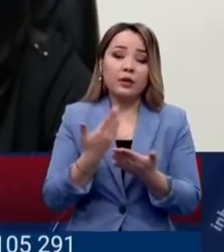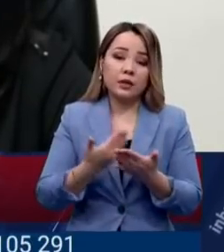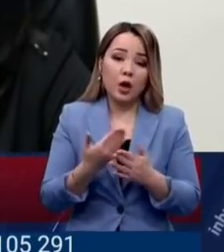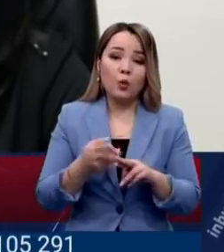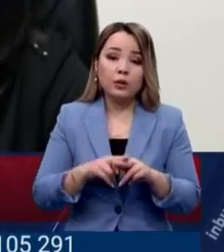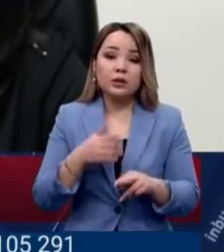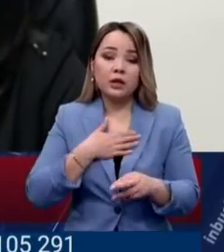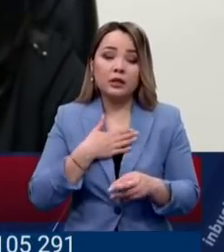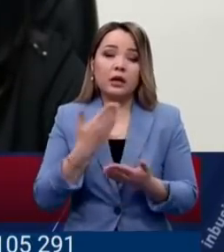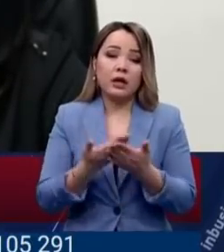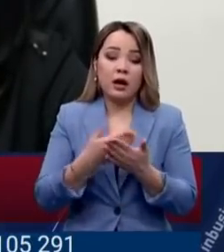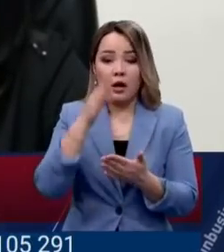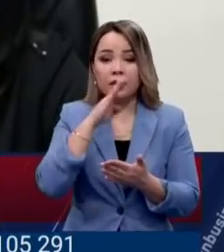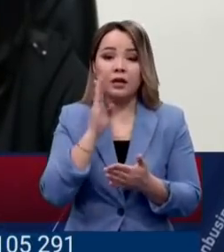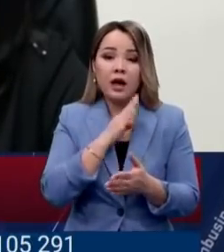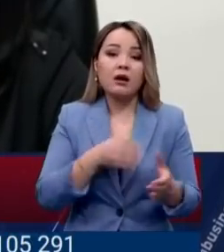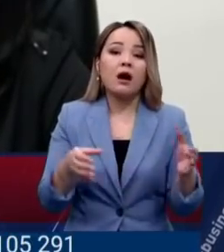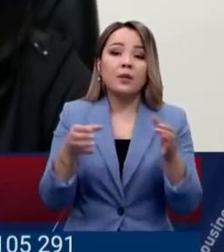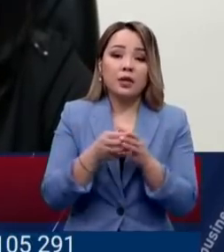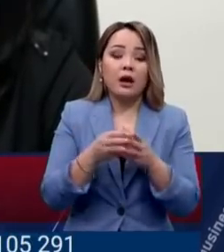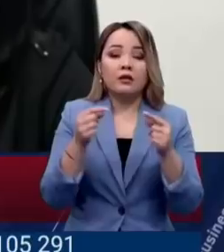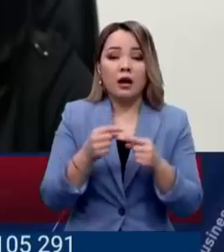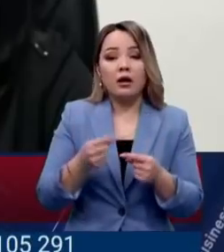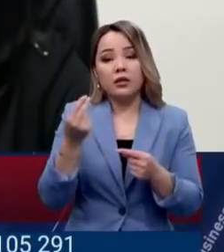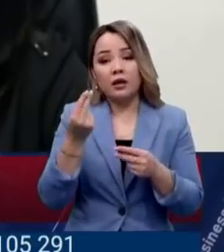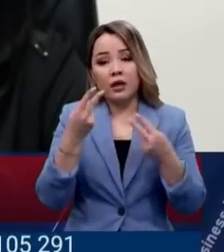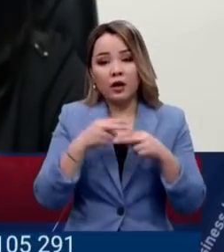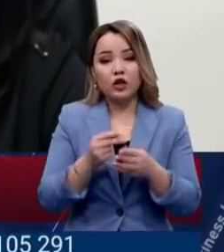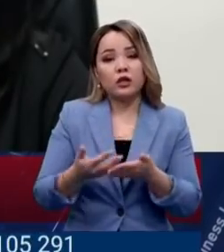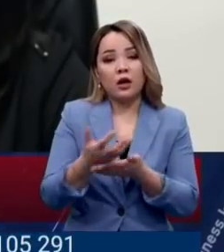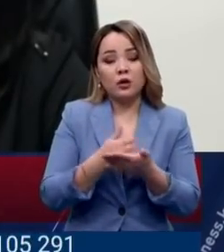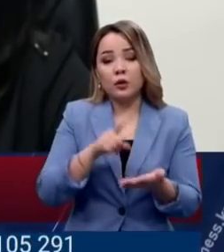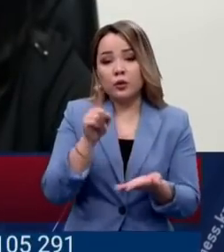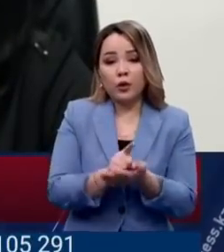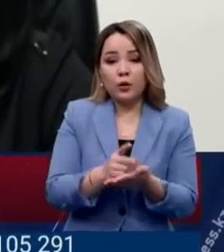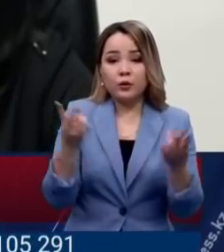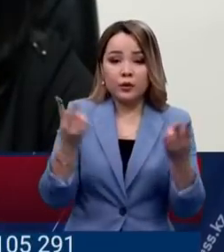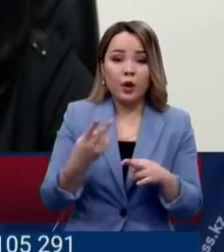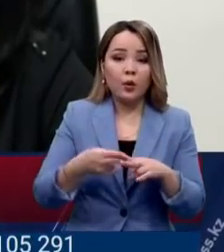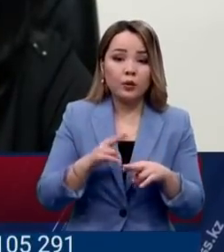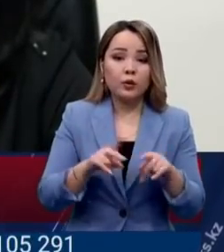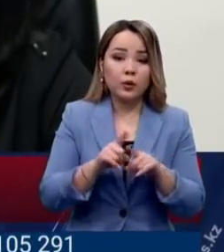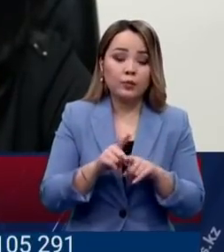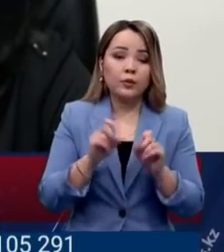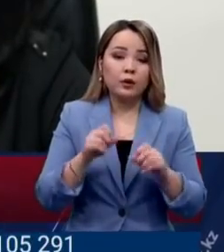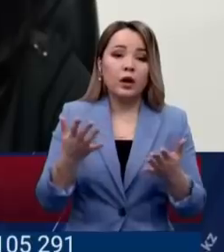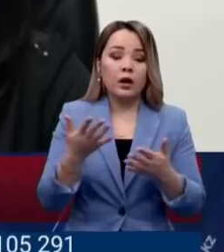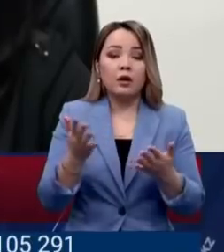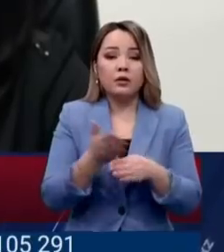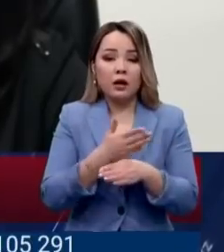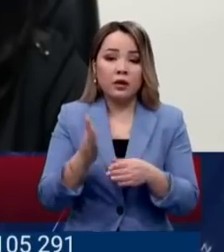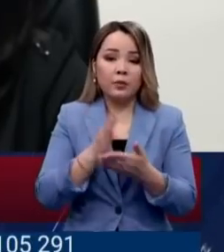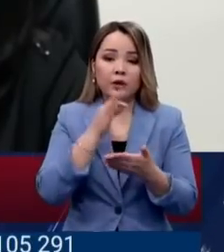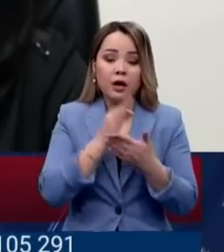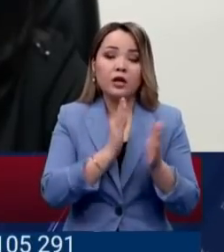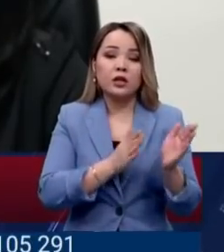бізде ата-аналар комитеті деген бар, ол жерде нақты бір ақша жинау қажет болса, ол жерде бұл қалай сарапталады,